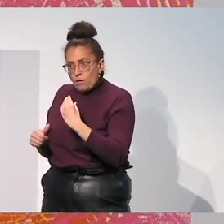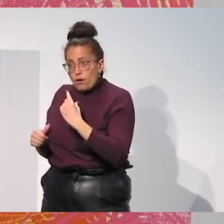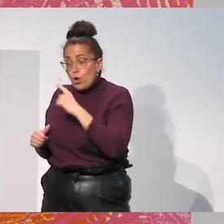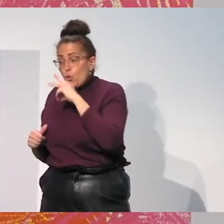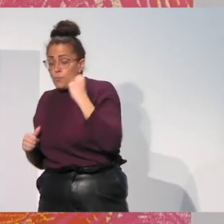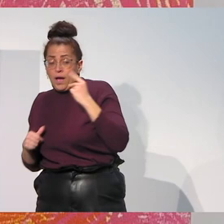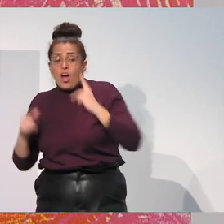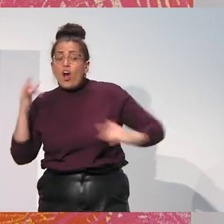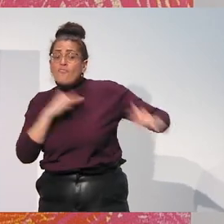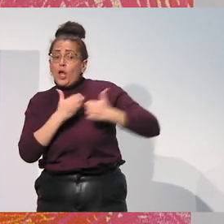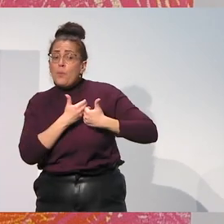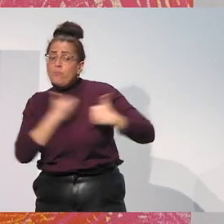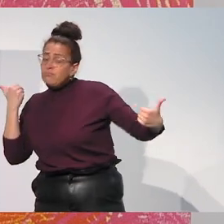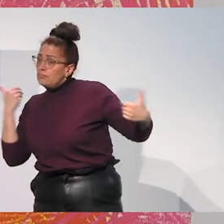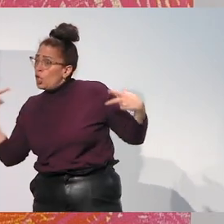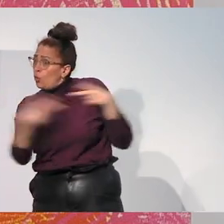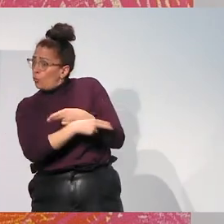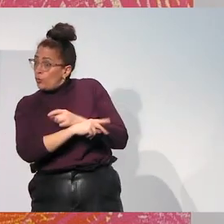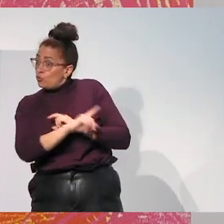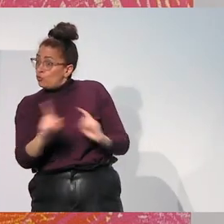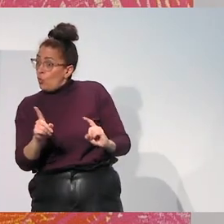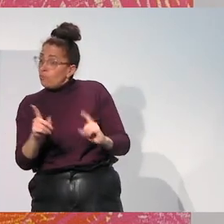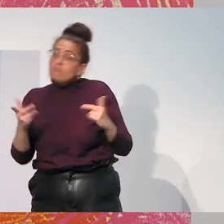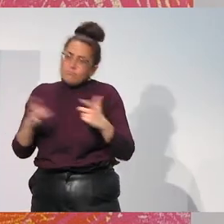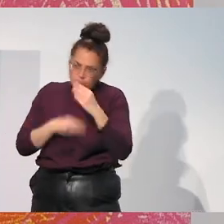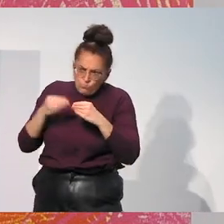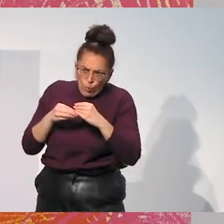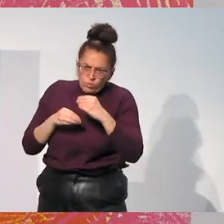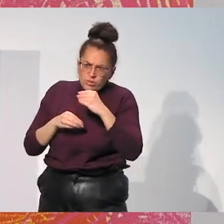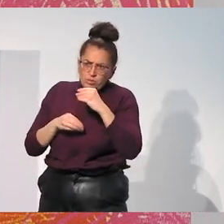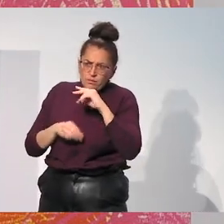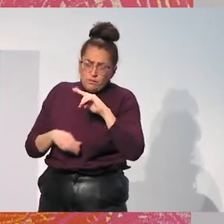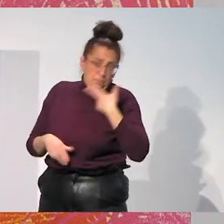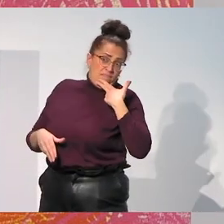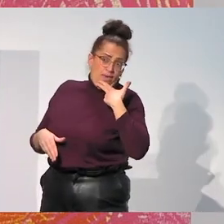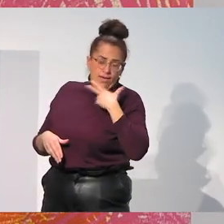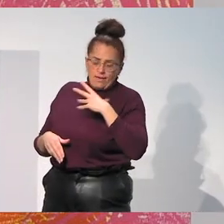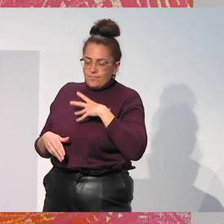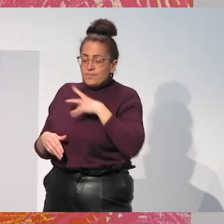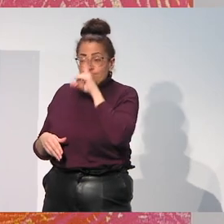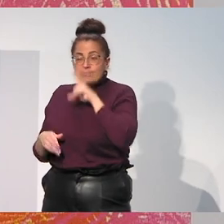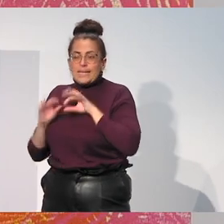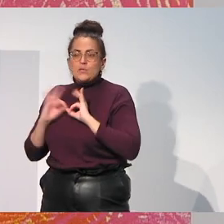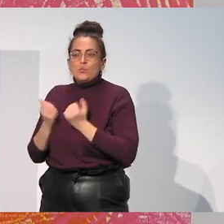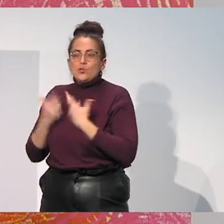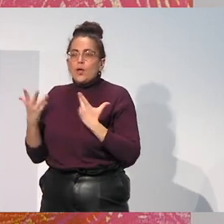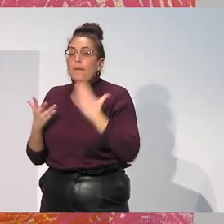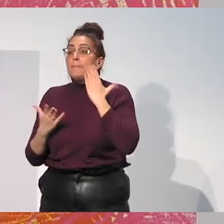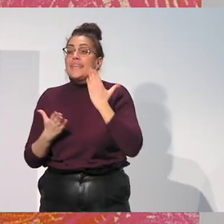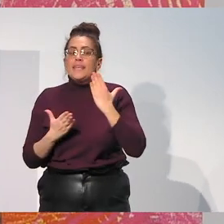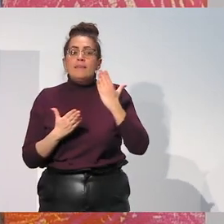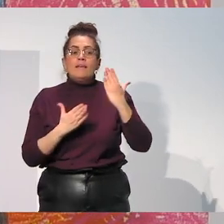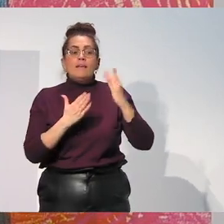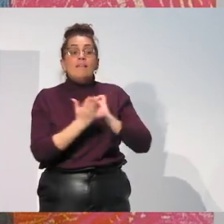Et j'ai pris l'exemple des utopies. Donc, ce sont des récits qui s'imaginent des sociétés sans